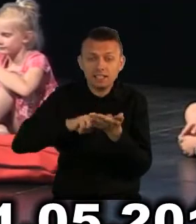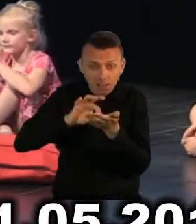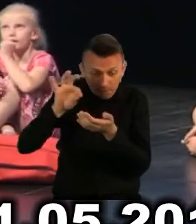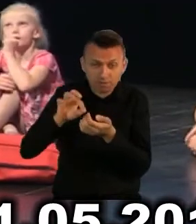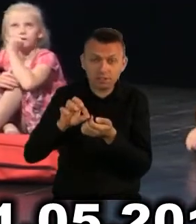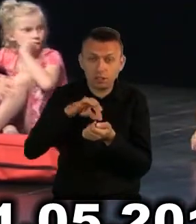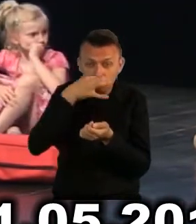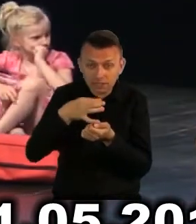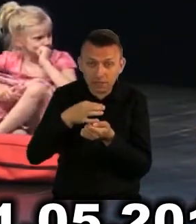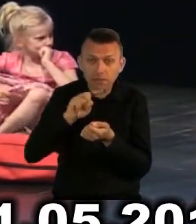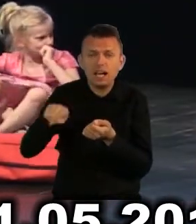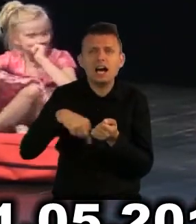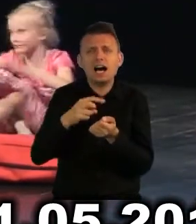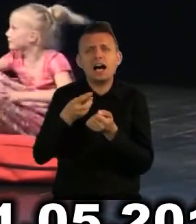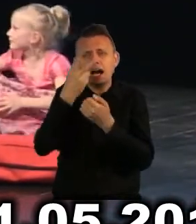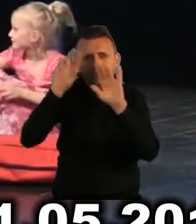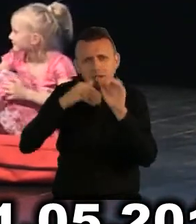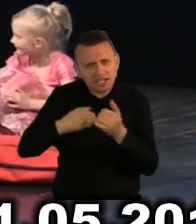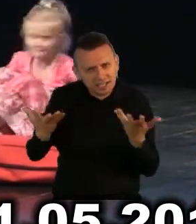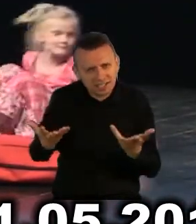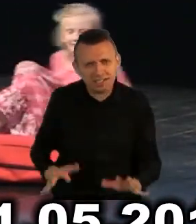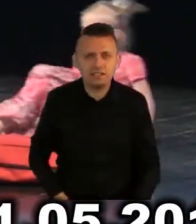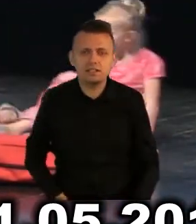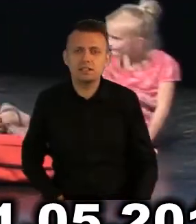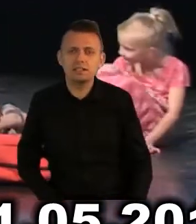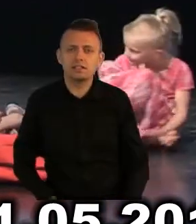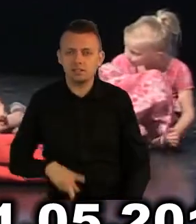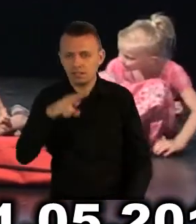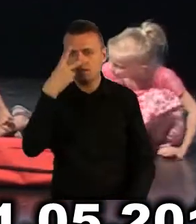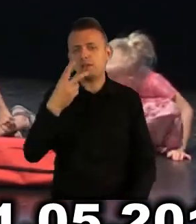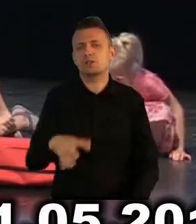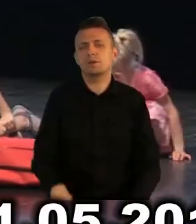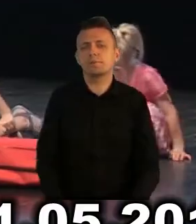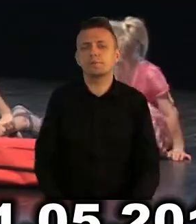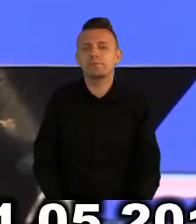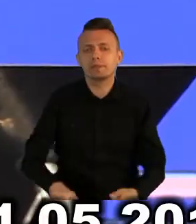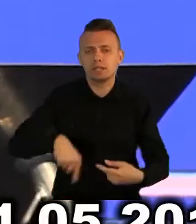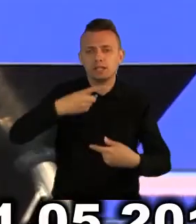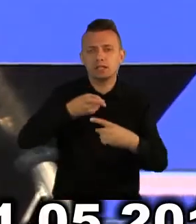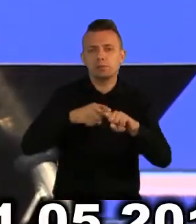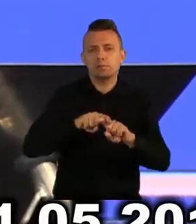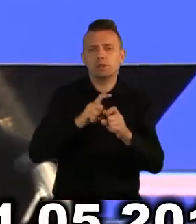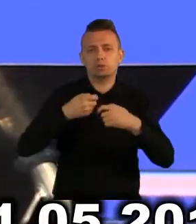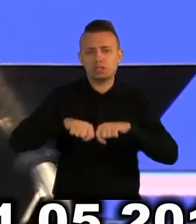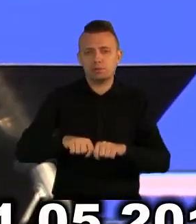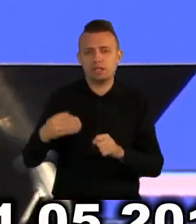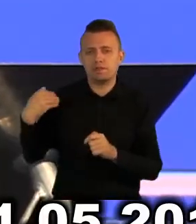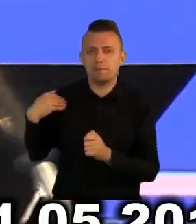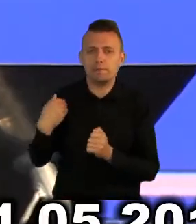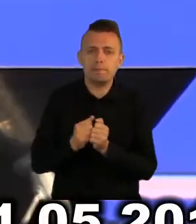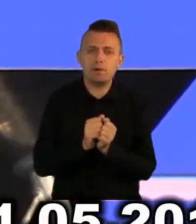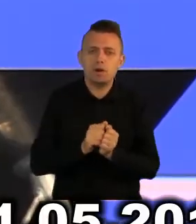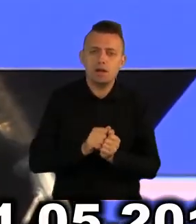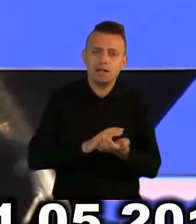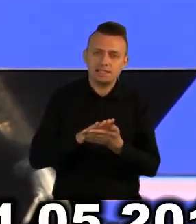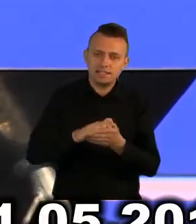Tak, na pewno. A przekonamy się? No zobaczymy. Po krótkiej przerwie odbyła się